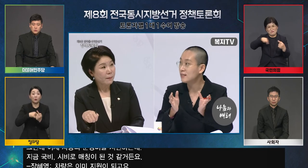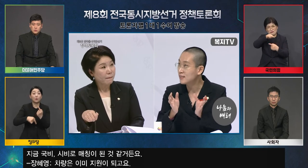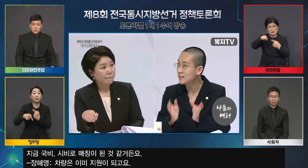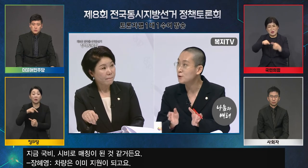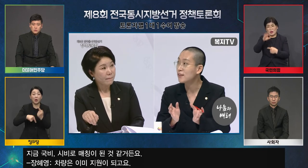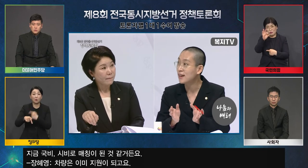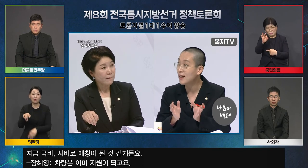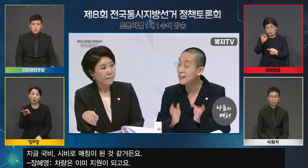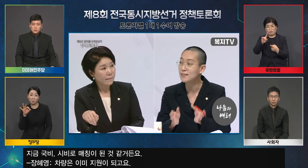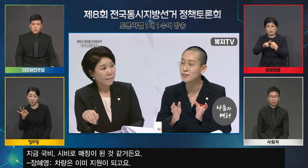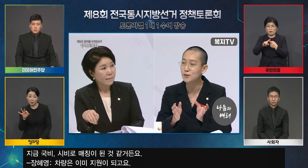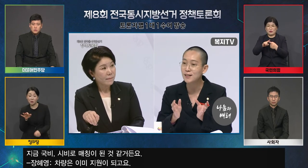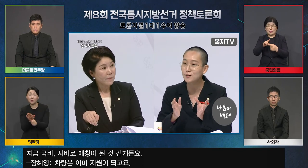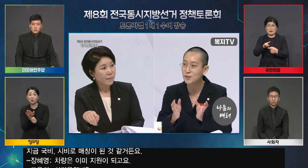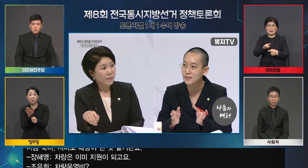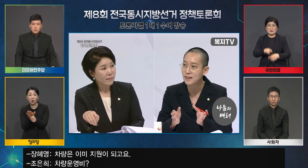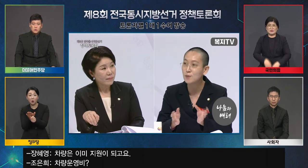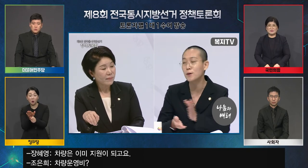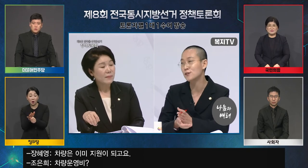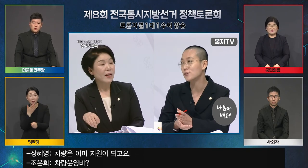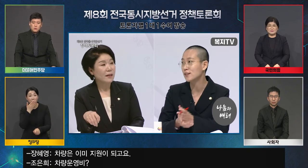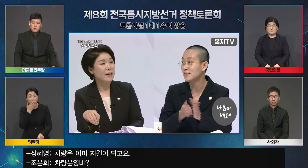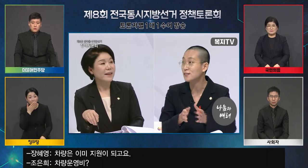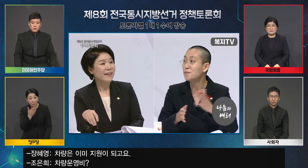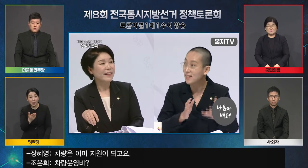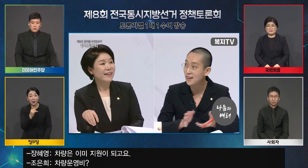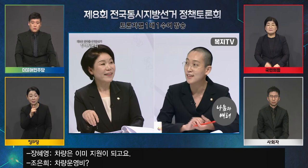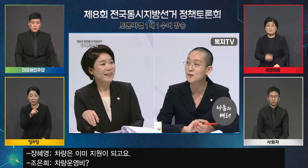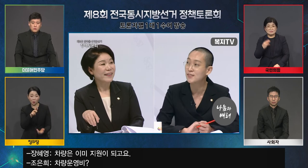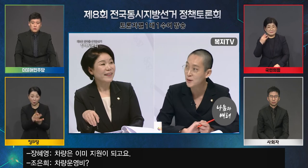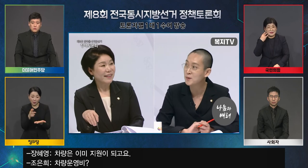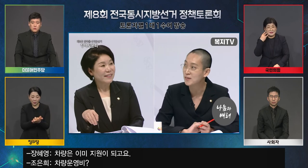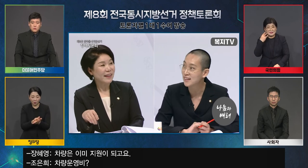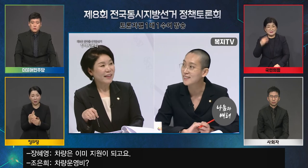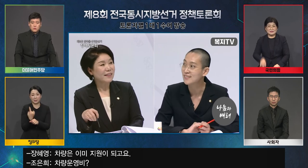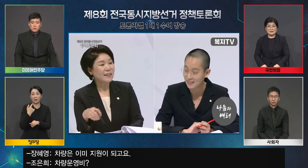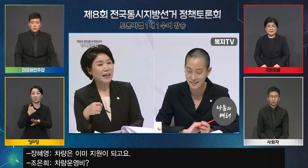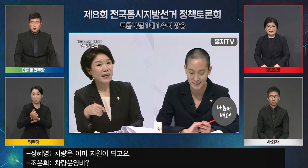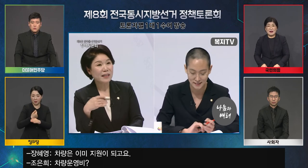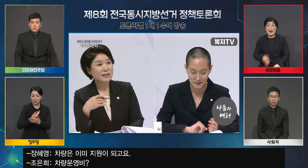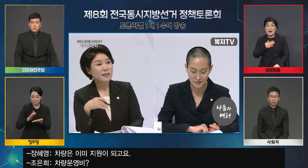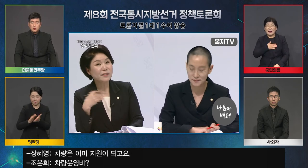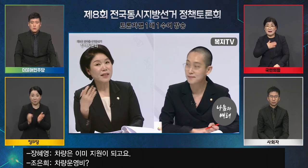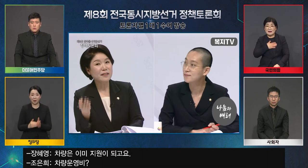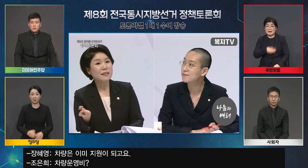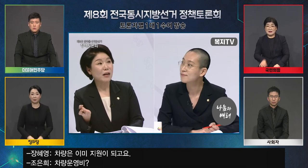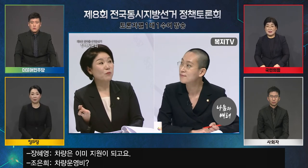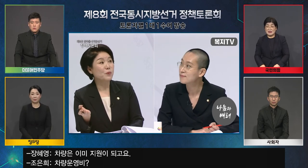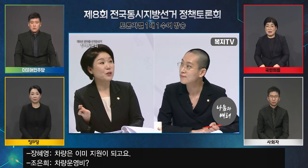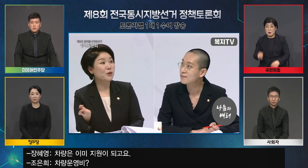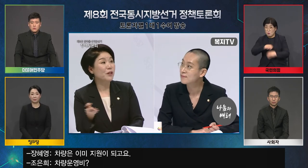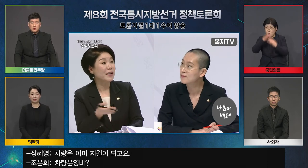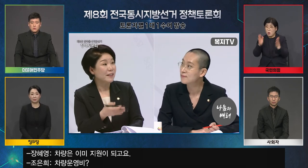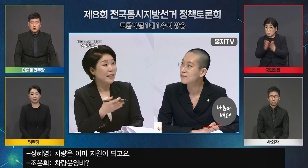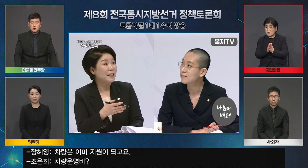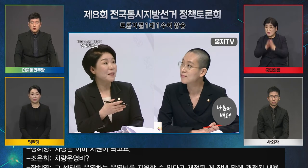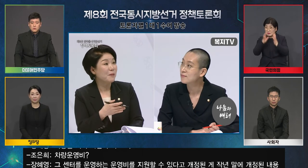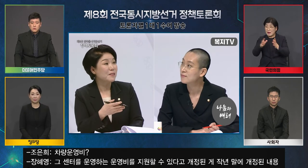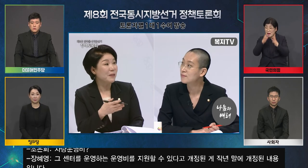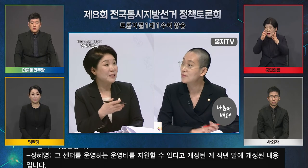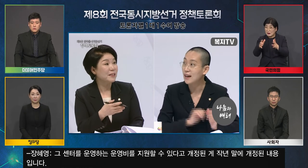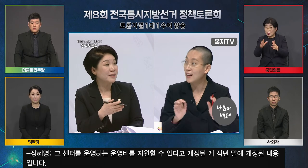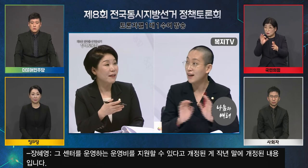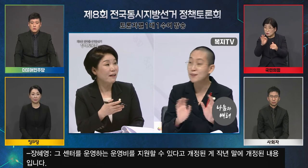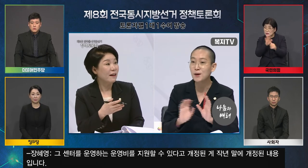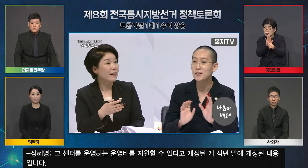운영비를 지원할 수 있다고 개정된 게 작년 말에 개정한 내용입니다. 그런데 전체를 다 국비로 지원해야 된다